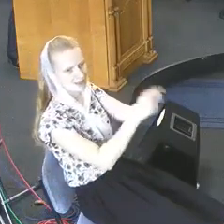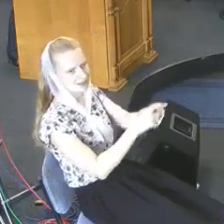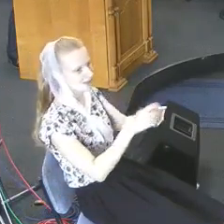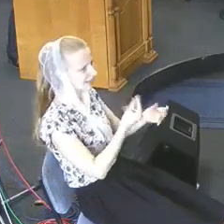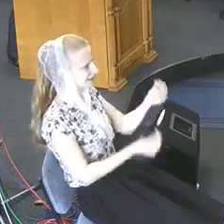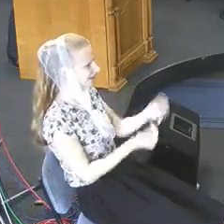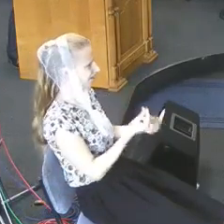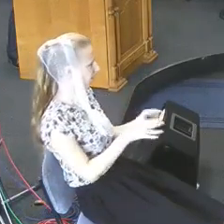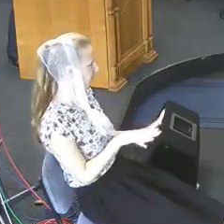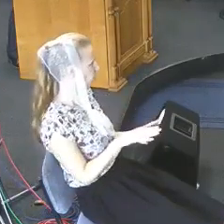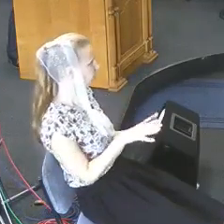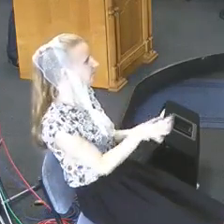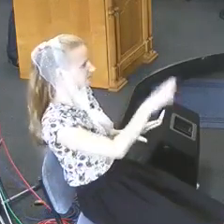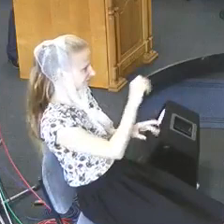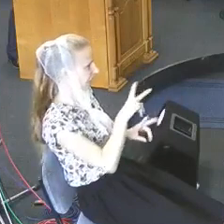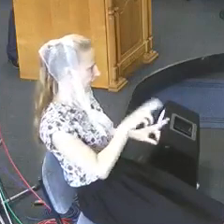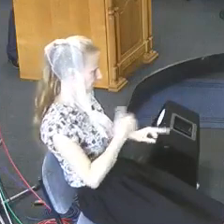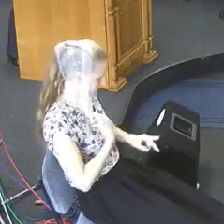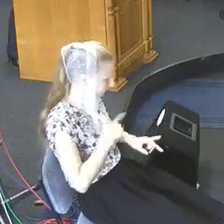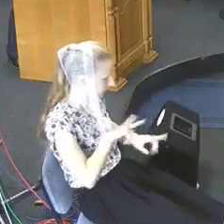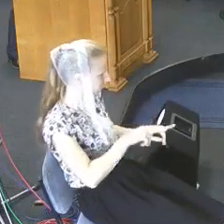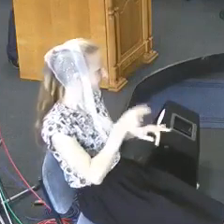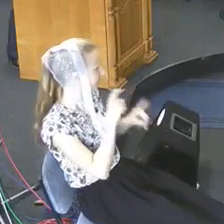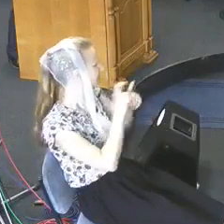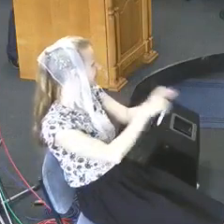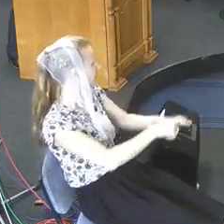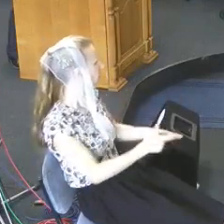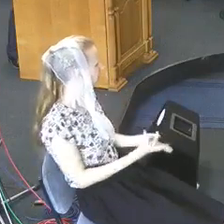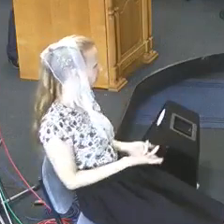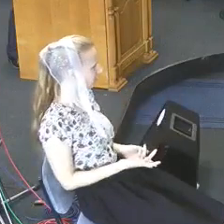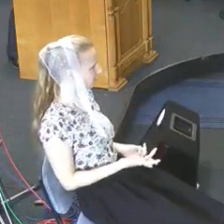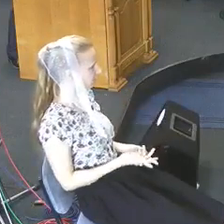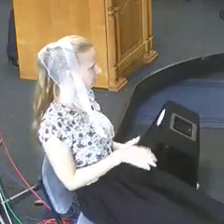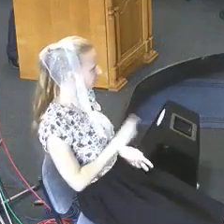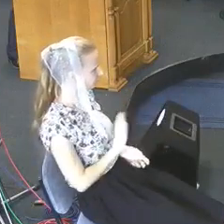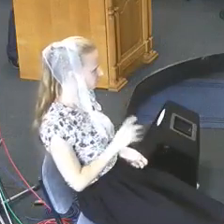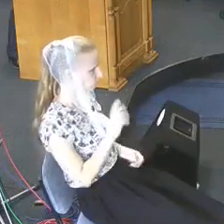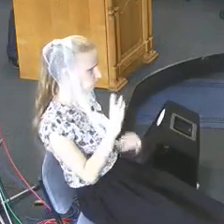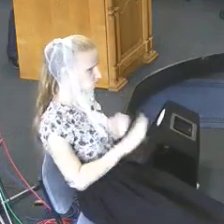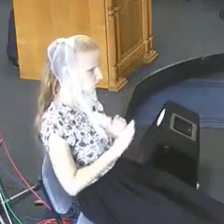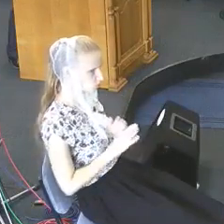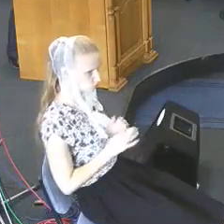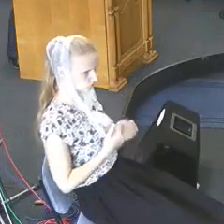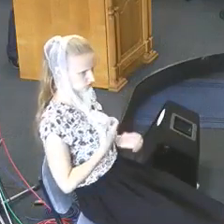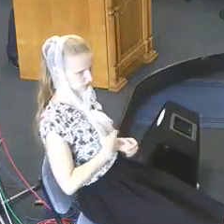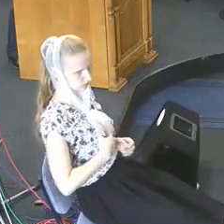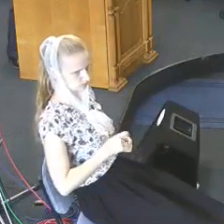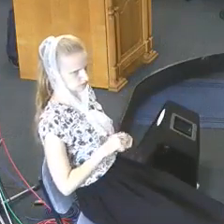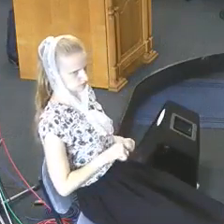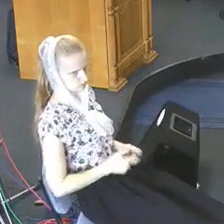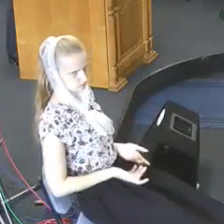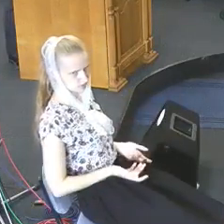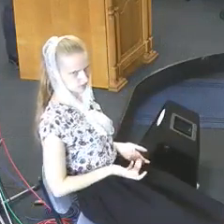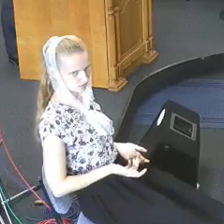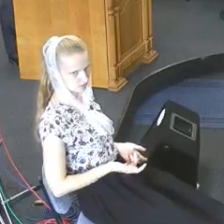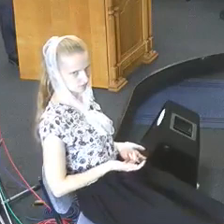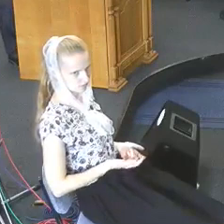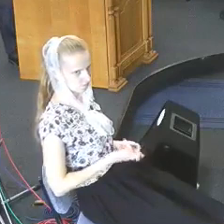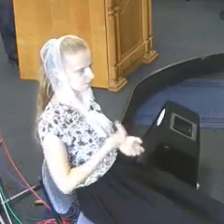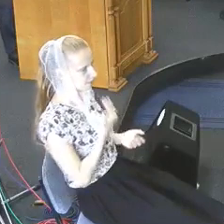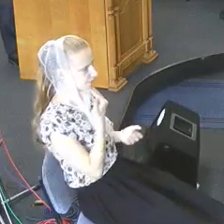Бо так всі кажуть, і мені так треба казати. Боже, допоможи оцінити, визначити. І ось остання